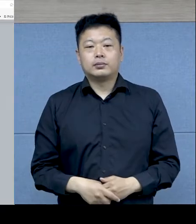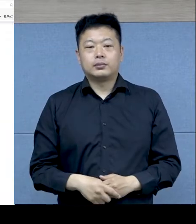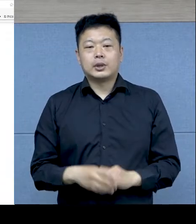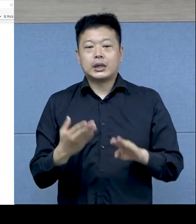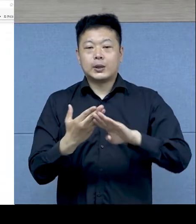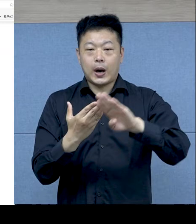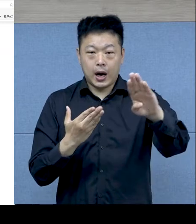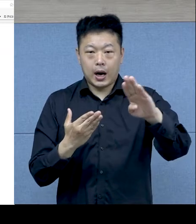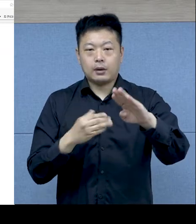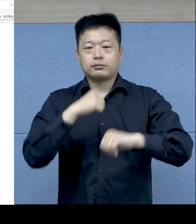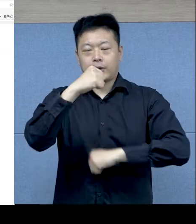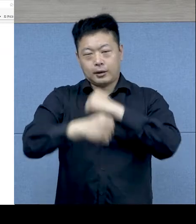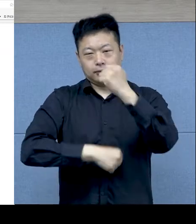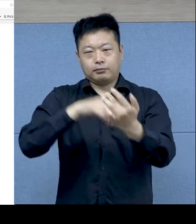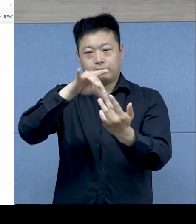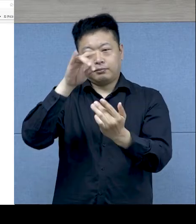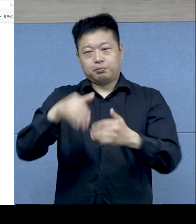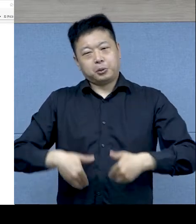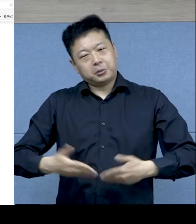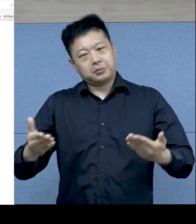나머지는 따로 선택 안 하셔도 되고요.